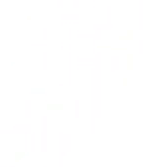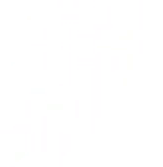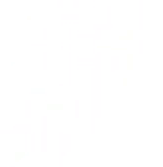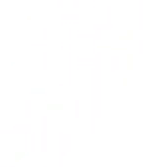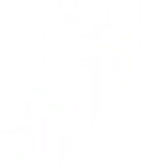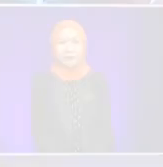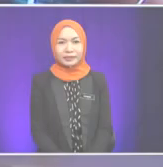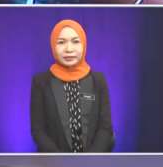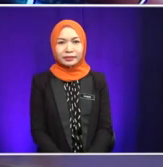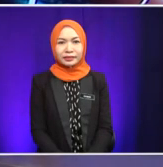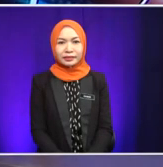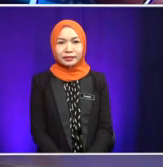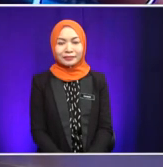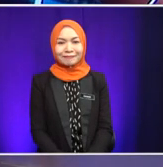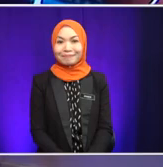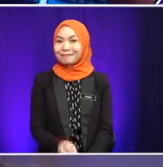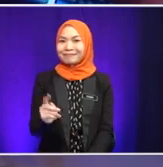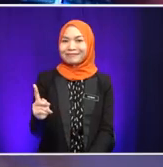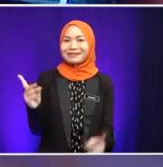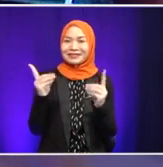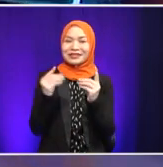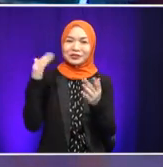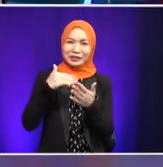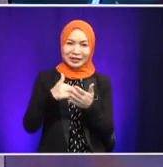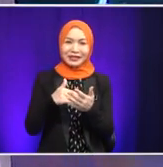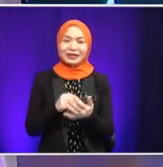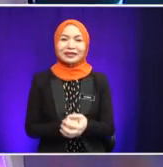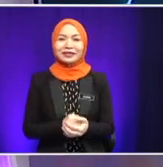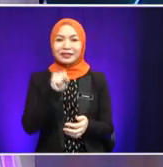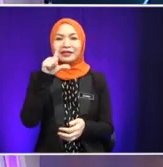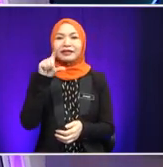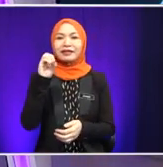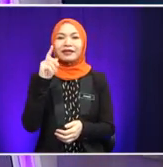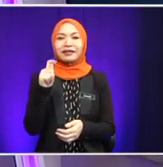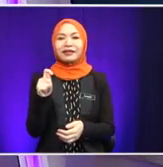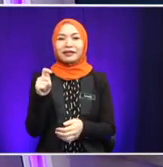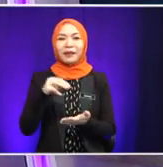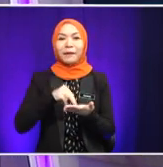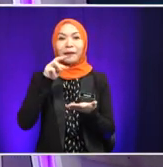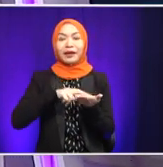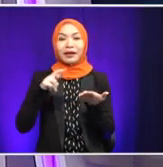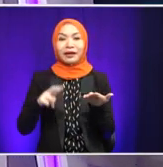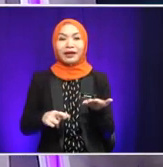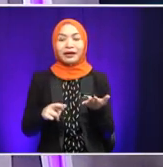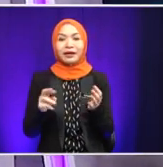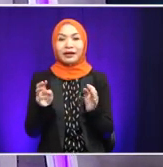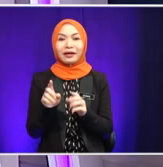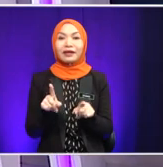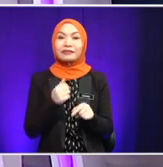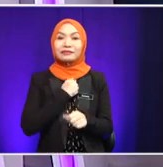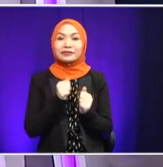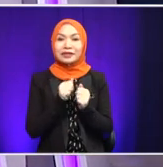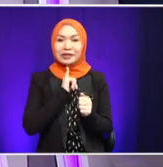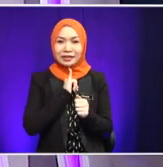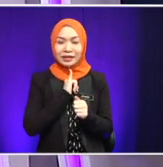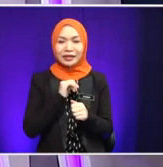TVN alright masih lagi menyaksikan slop mendengar dendam sama dengan saya Akma Nazi dan juga check go Ma guys warikita